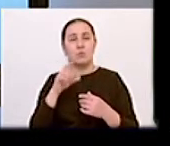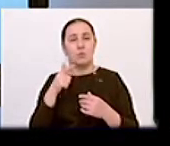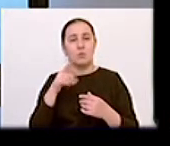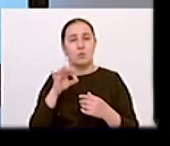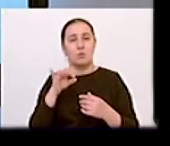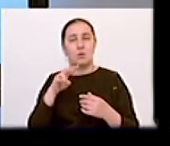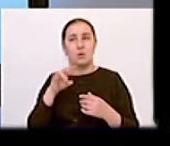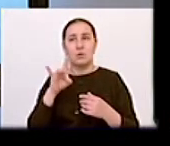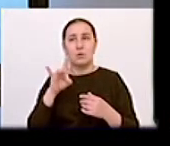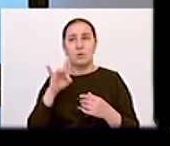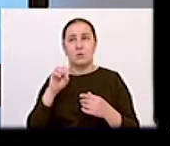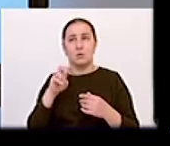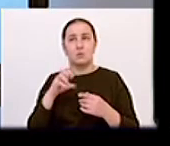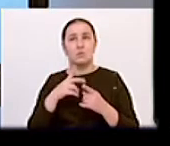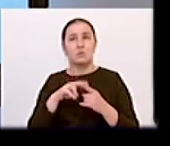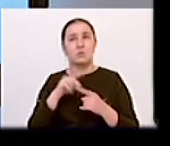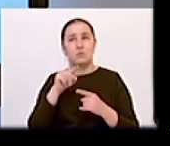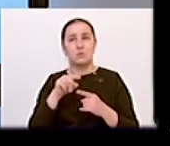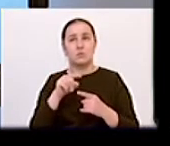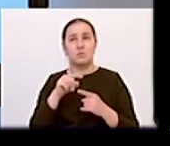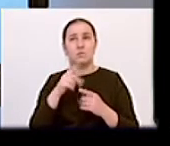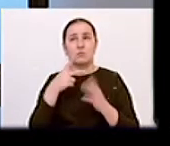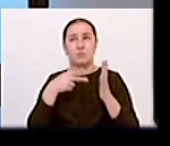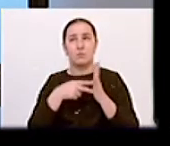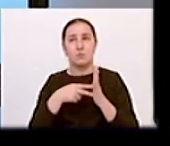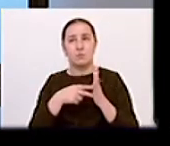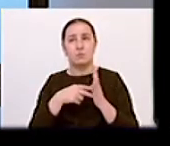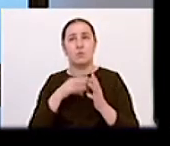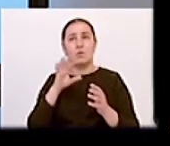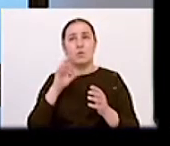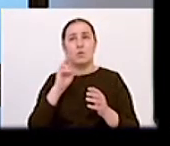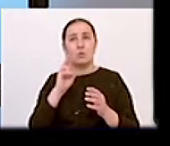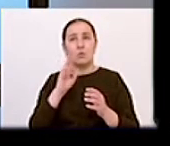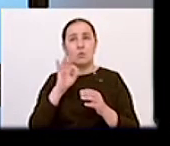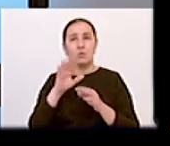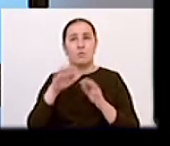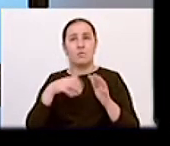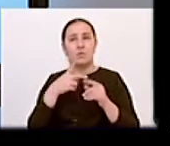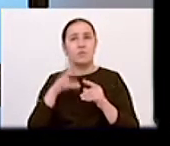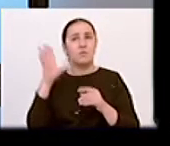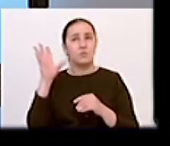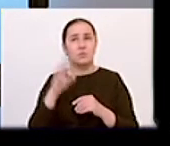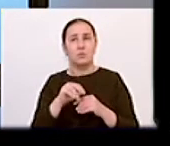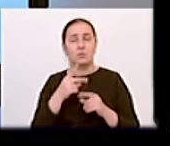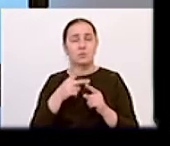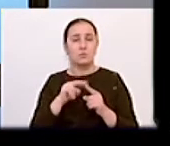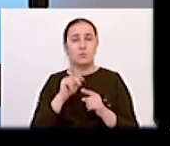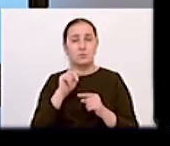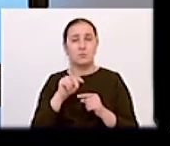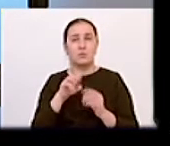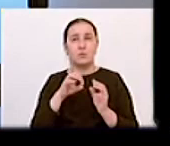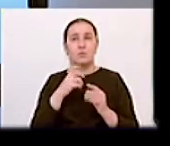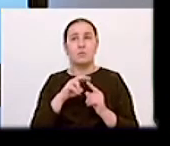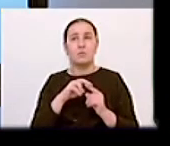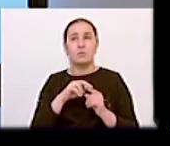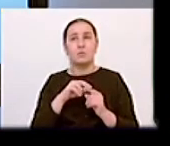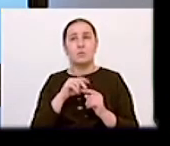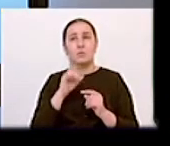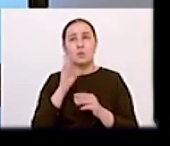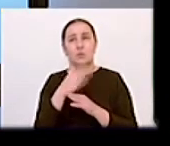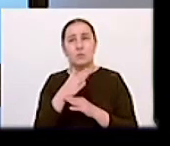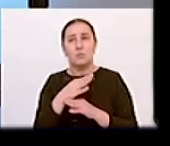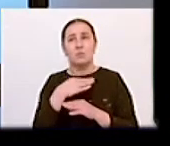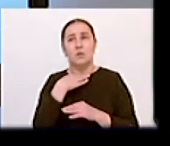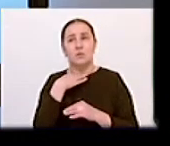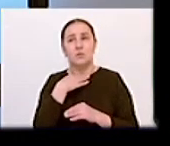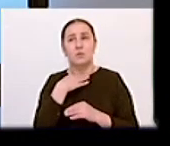они, обобщающие слова. А после них двоеточие. Кот воровал все. Это тот самый кот-ворюга у Паустовского.